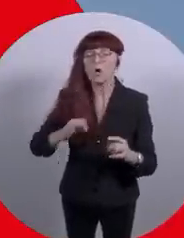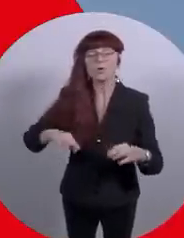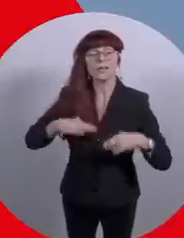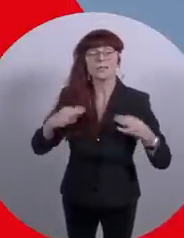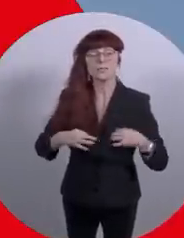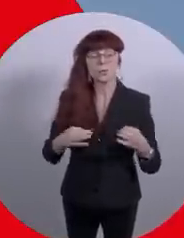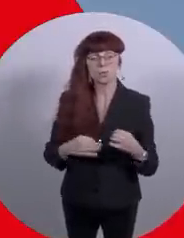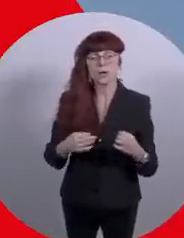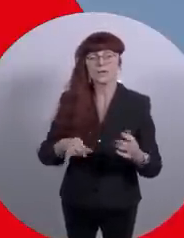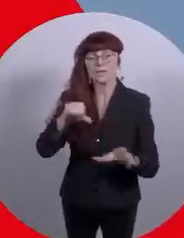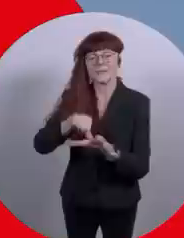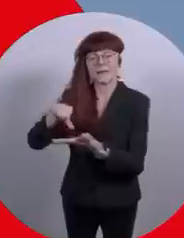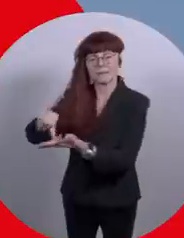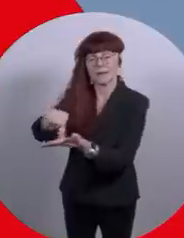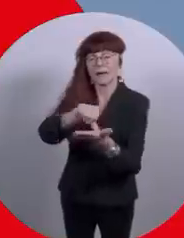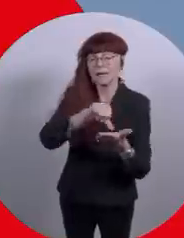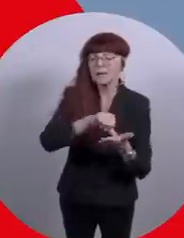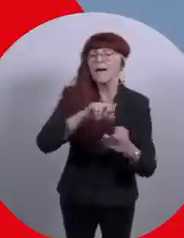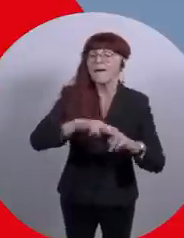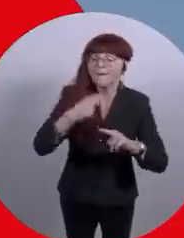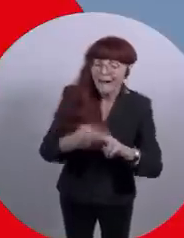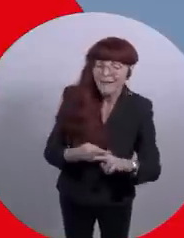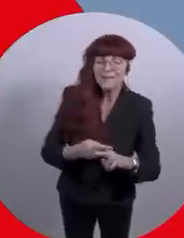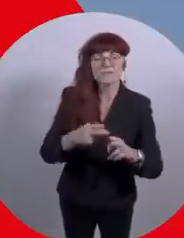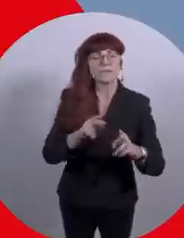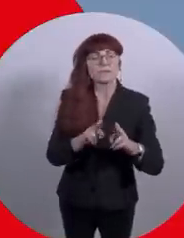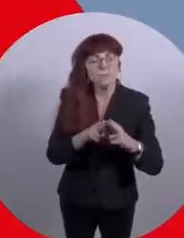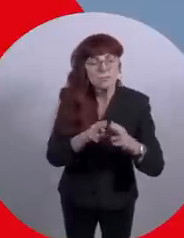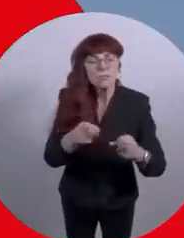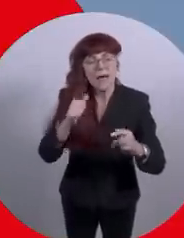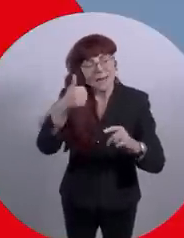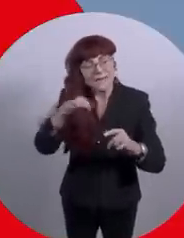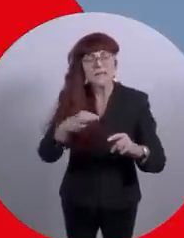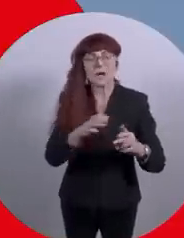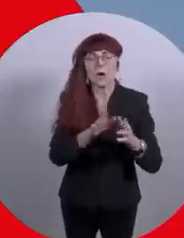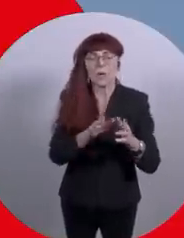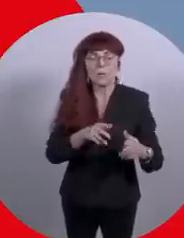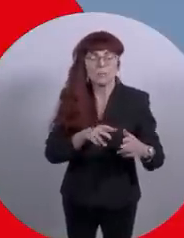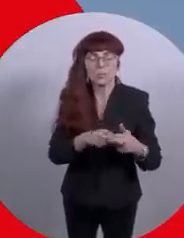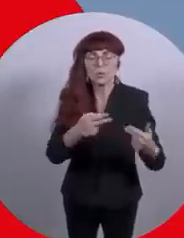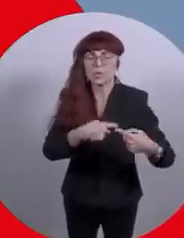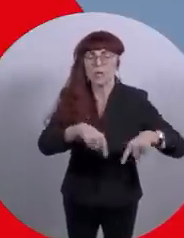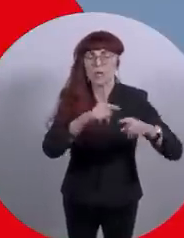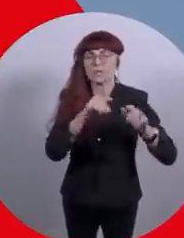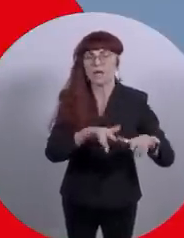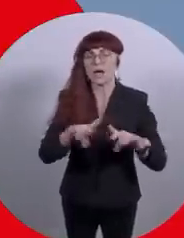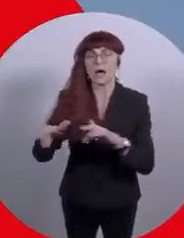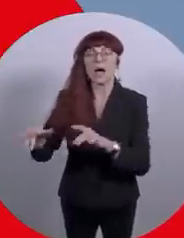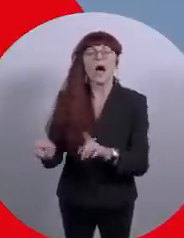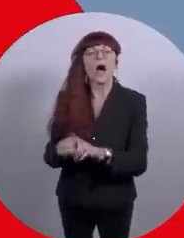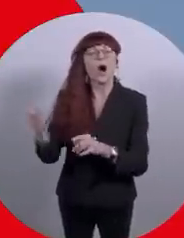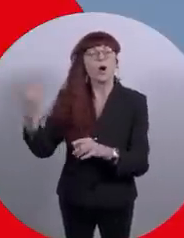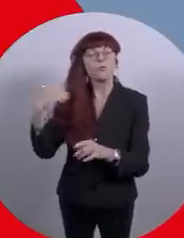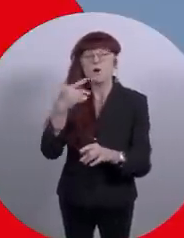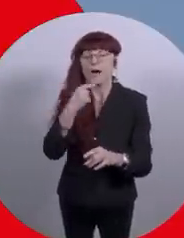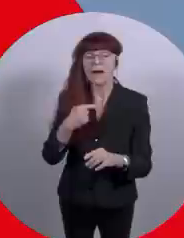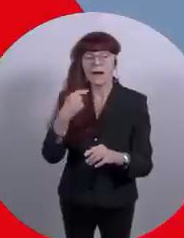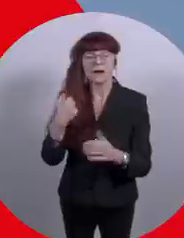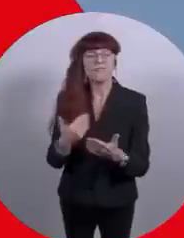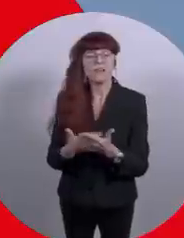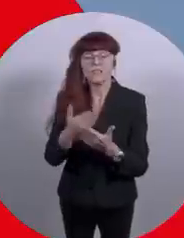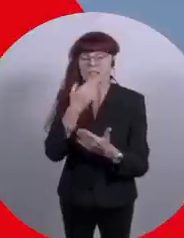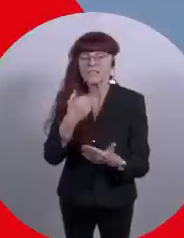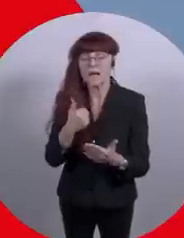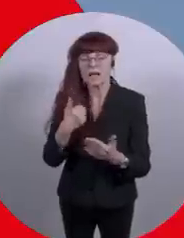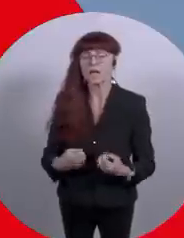vertreten damit flächendeckend und ganz wichtig das Thema dass auch dann später selbst angesprochen hat dass auch die ewige angesprochen hat den gender wir